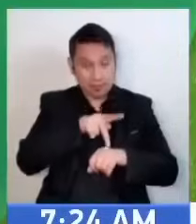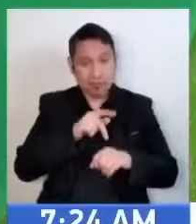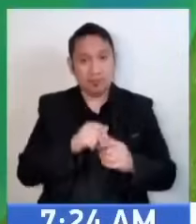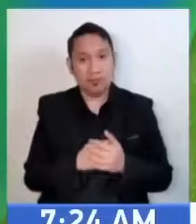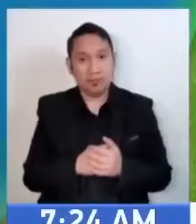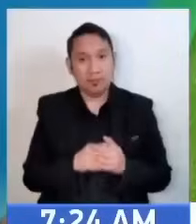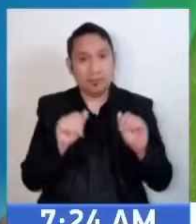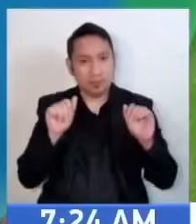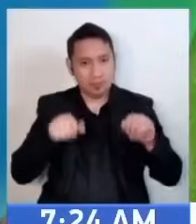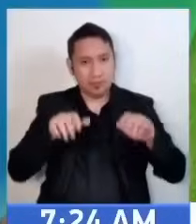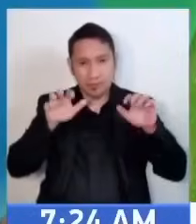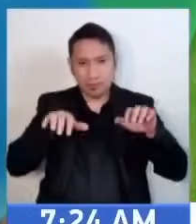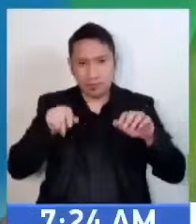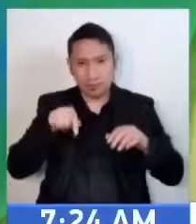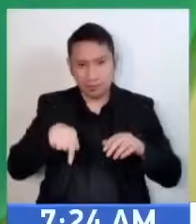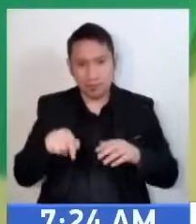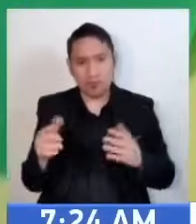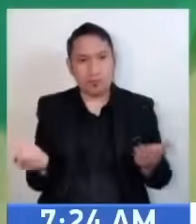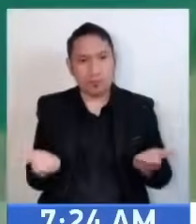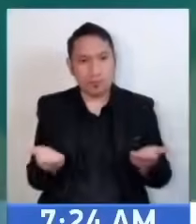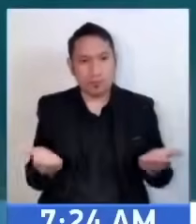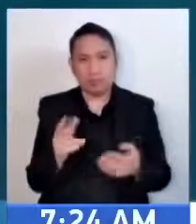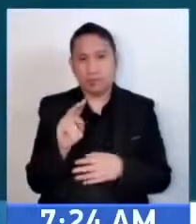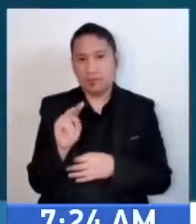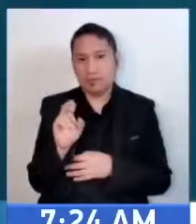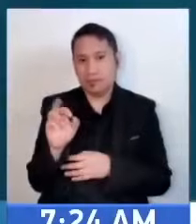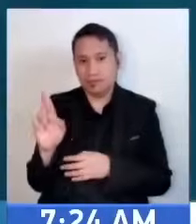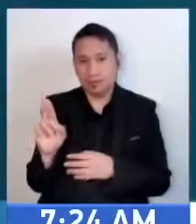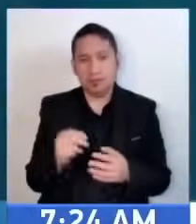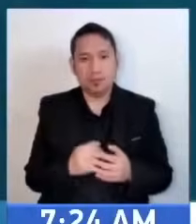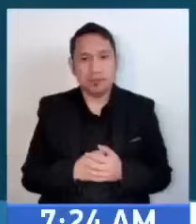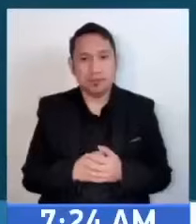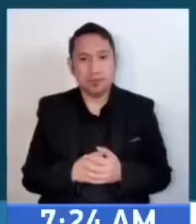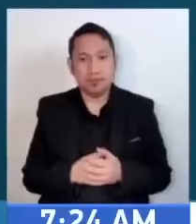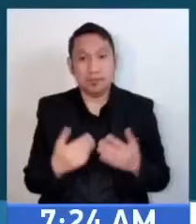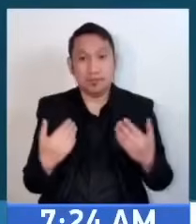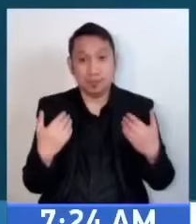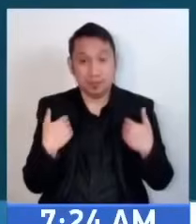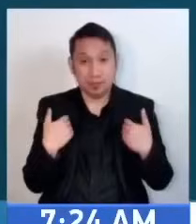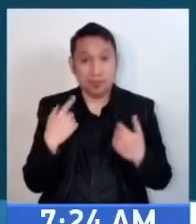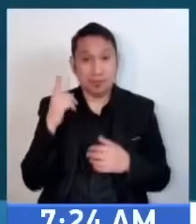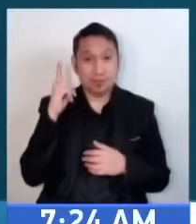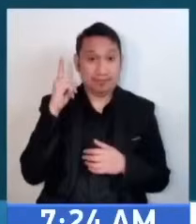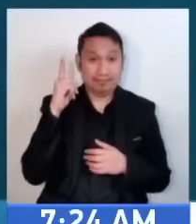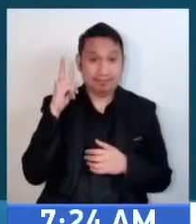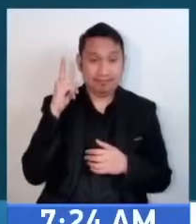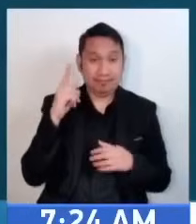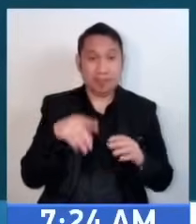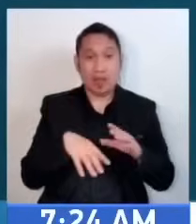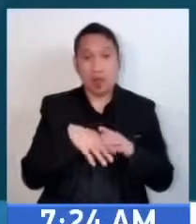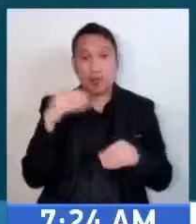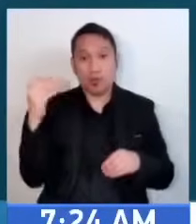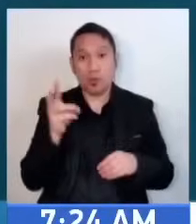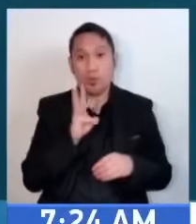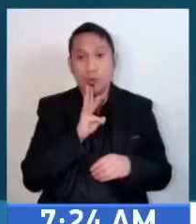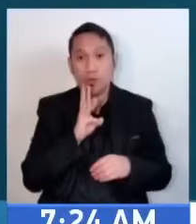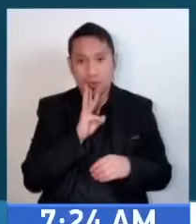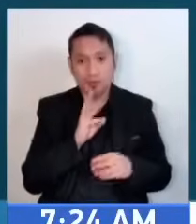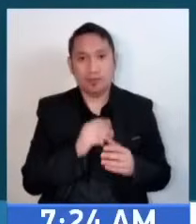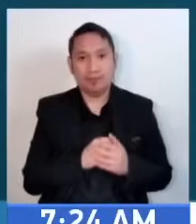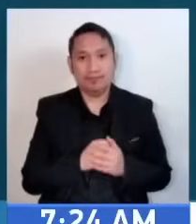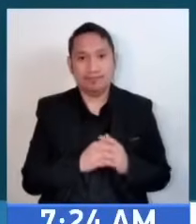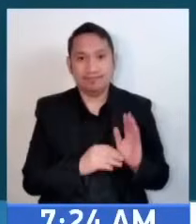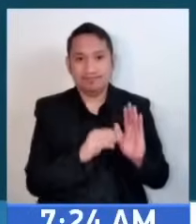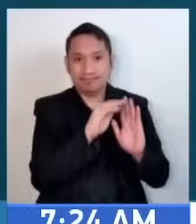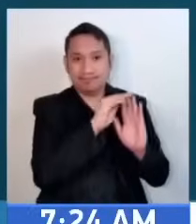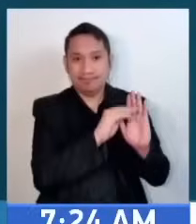araw dito sa Metro Manila. Mga kapuso, nagpapakawala ngayon ang tubig, ang Ipo, ang Buklaw at Binga Reservoir. Ayon sa